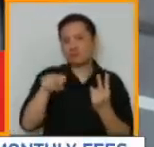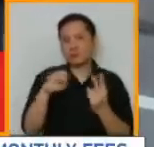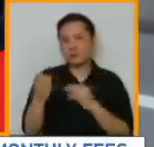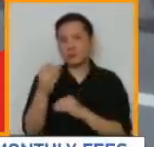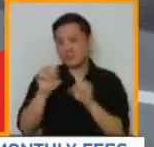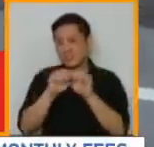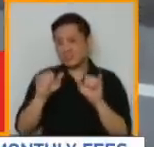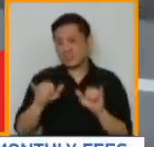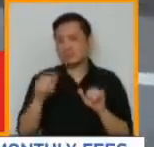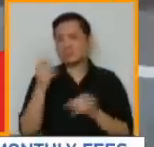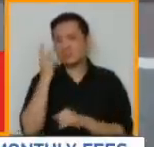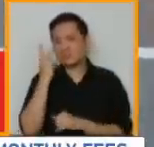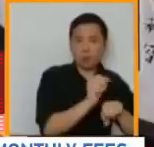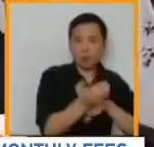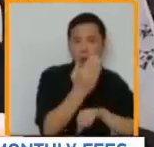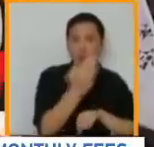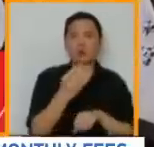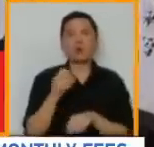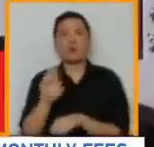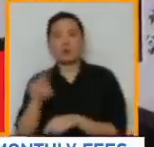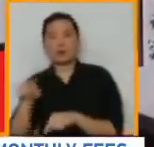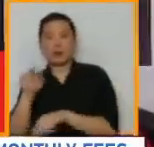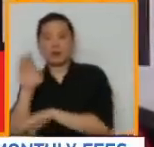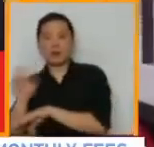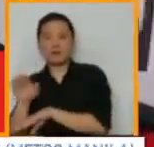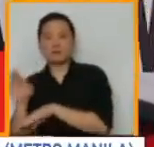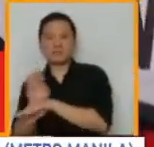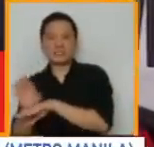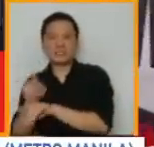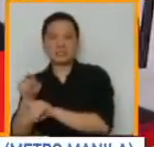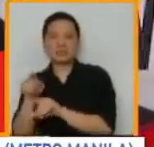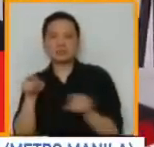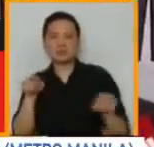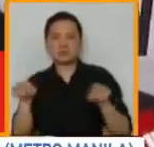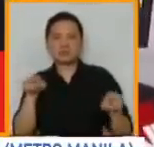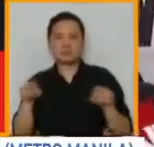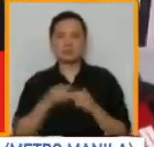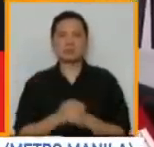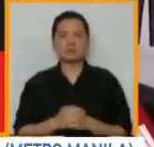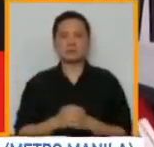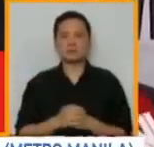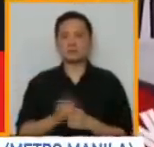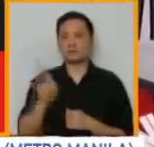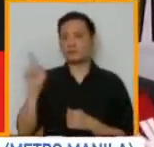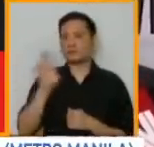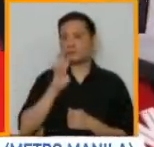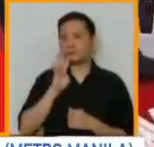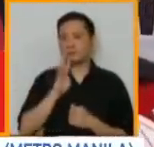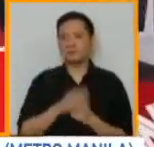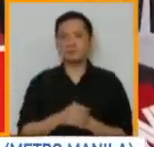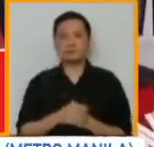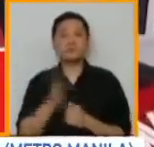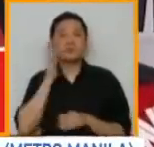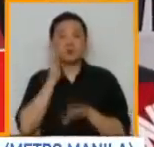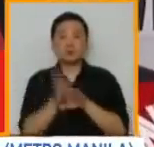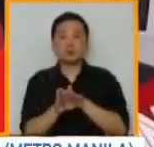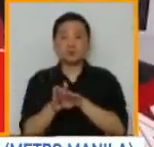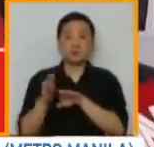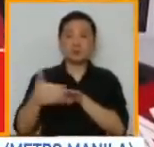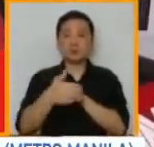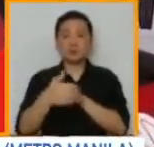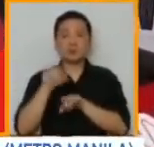hapon hanggang alas 7 ng gabi. With the signalization na ito, itong mga U-turn slots na ito, pwede na